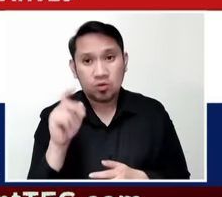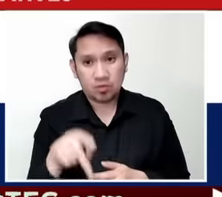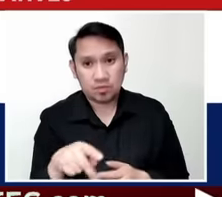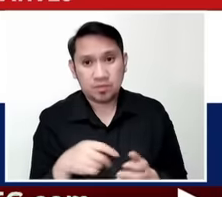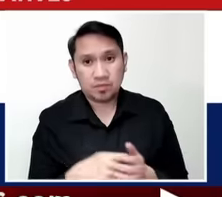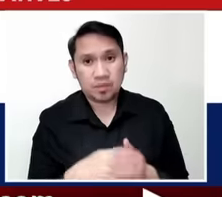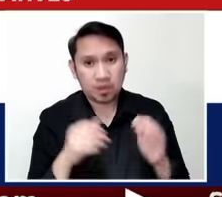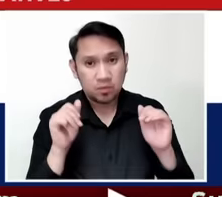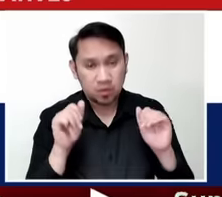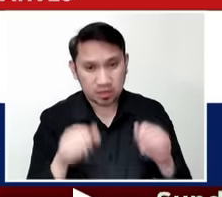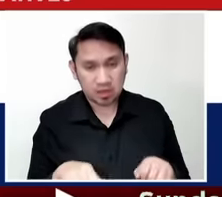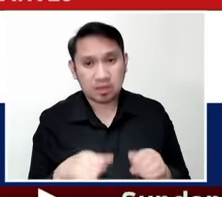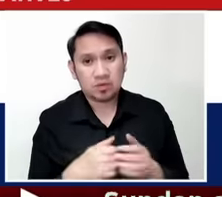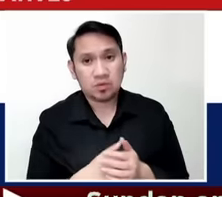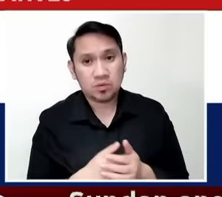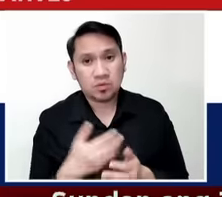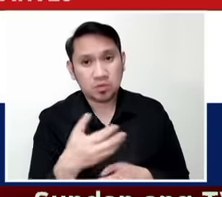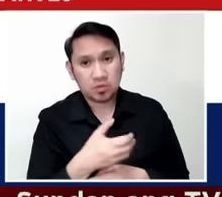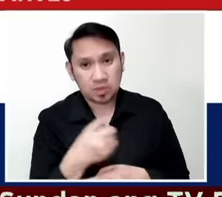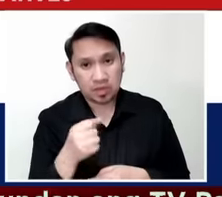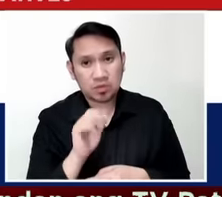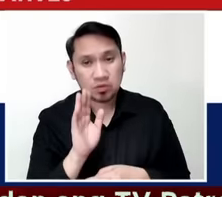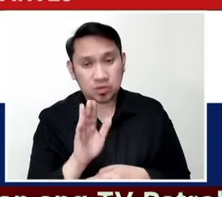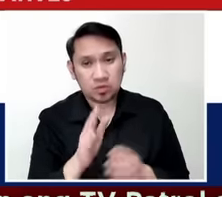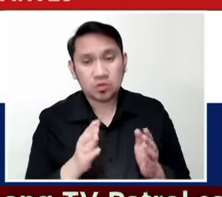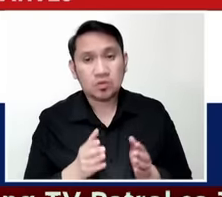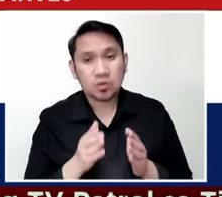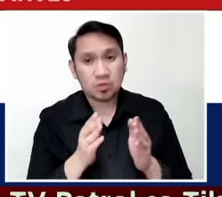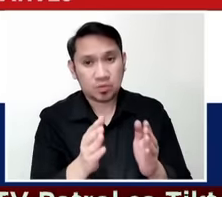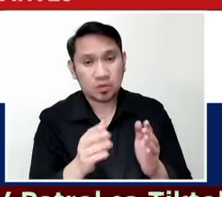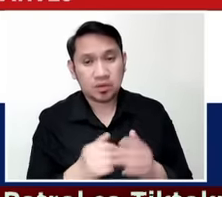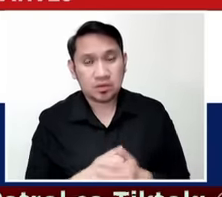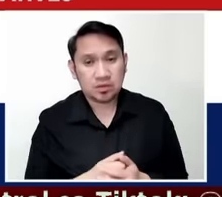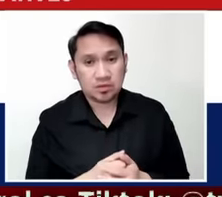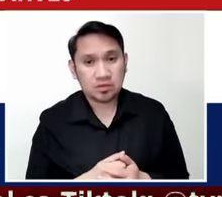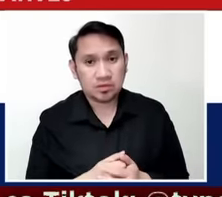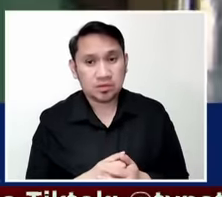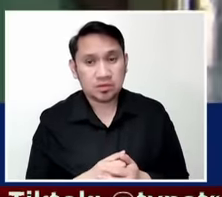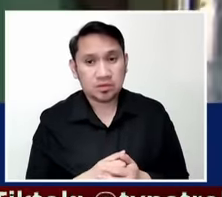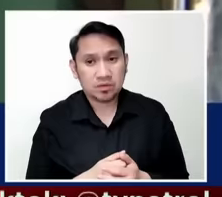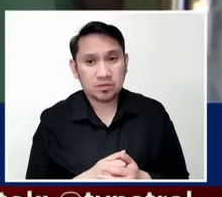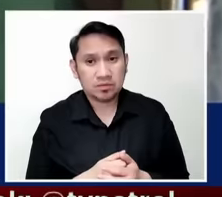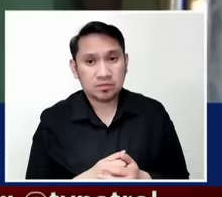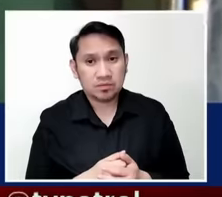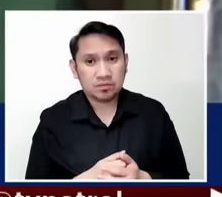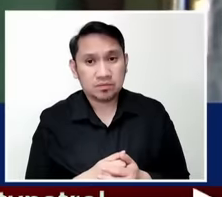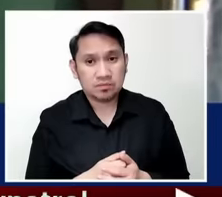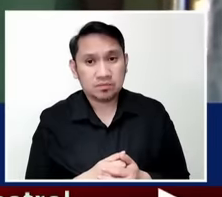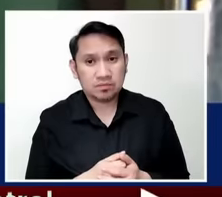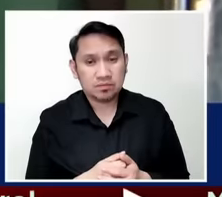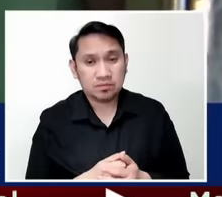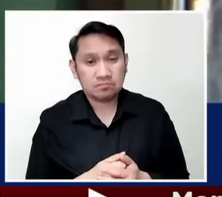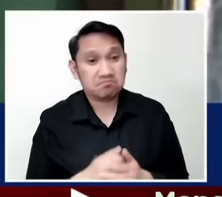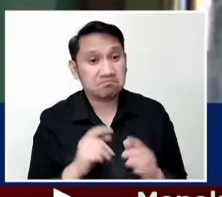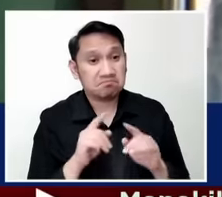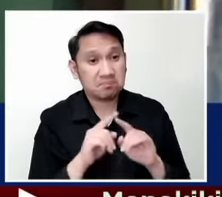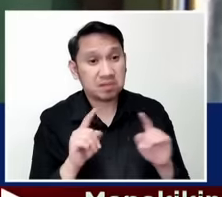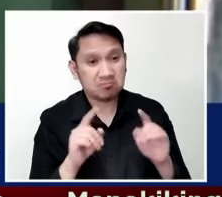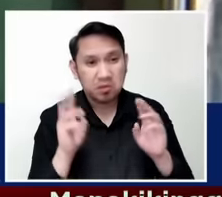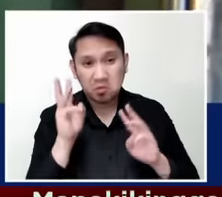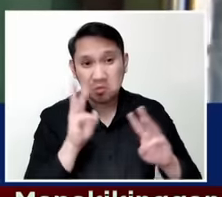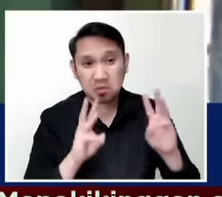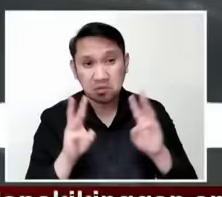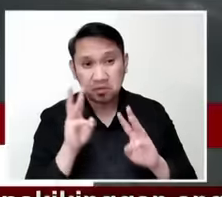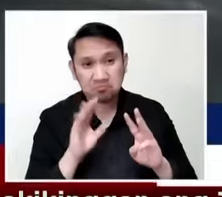na pwedeng mag-assume dun sa ruta or franchise na hindi na nag-renew. Samantala, nangangamba ang